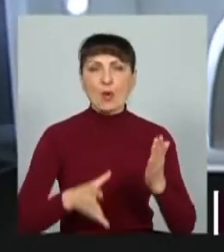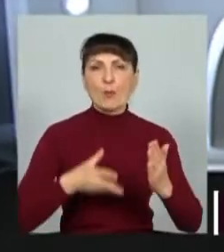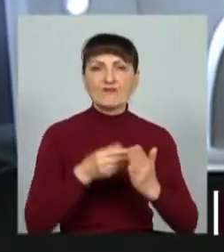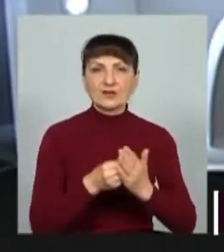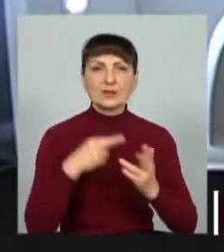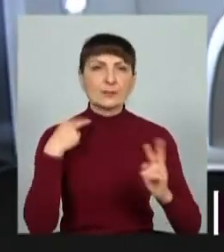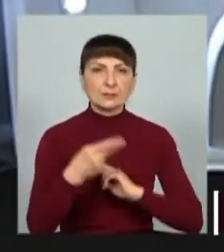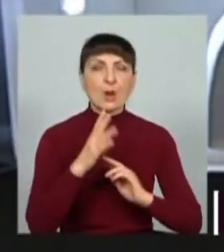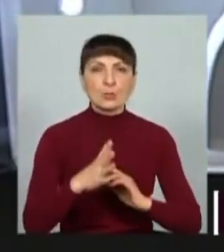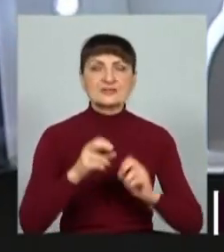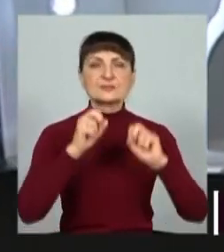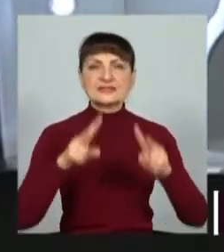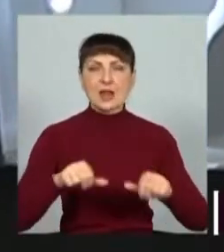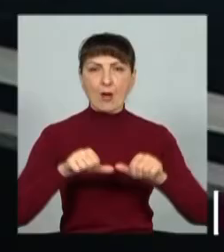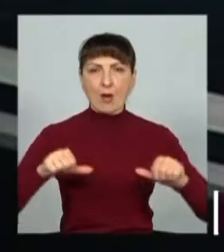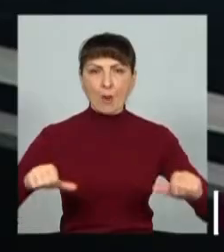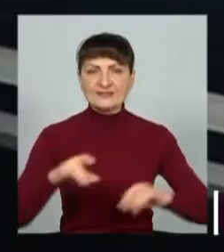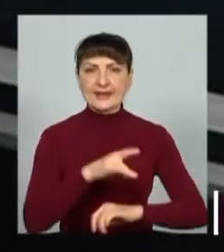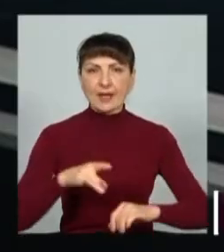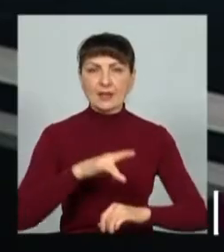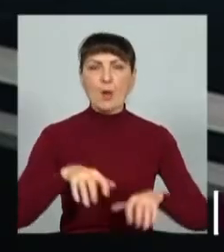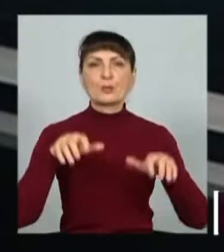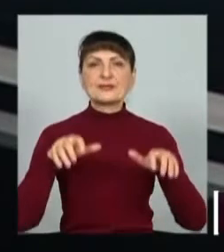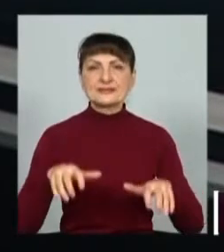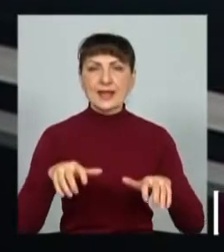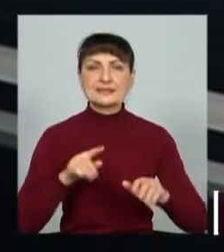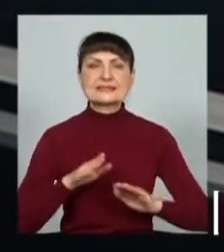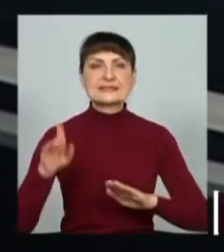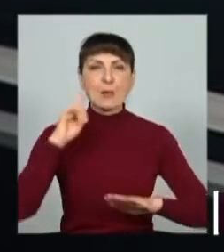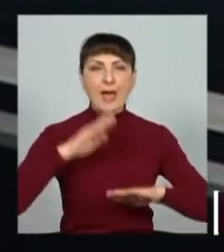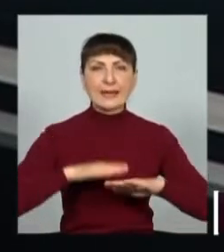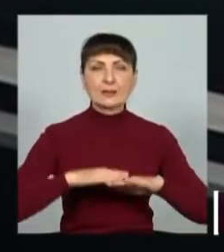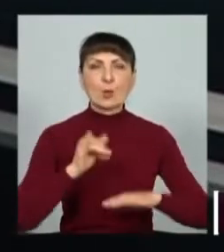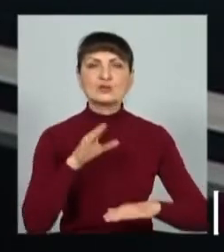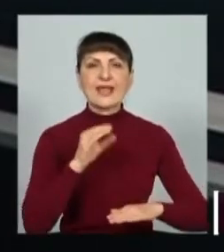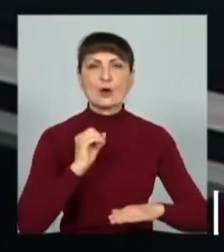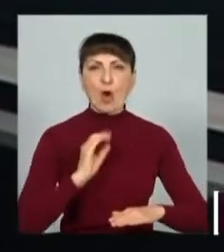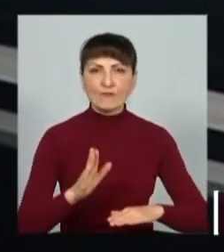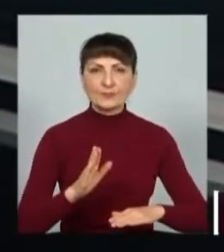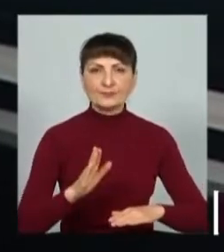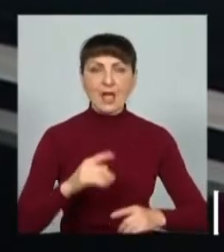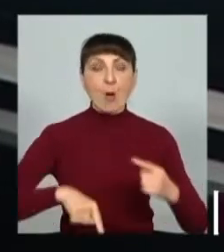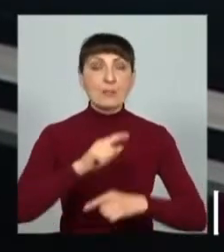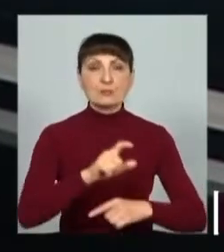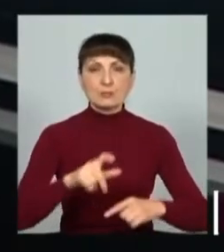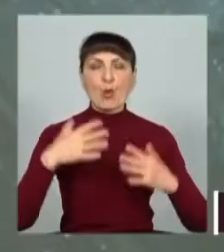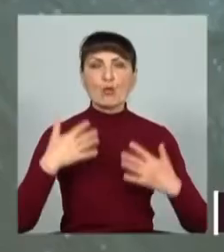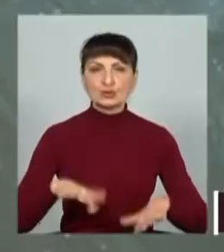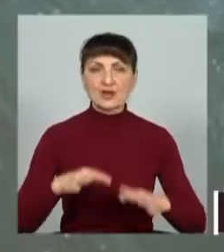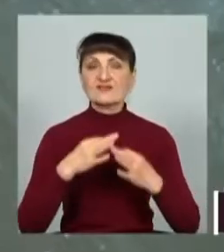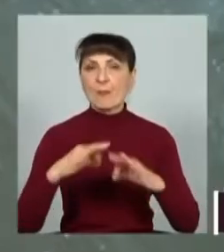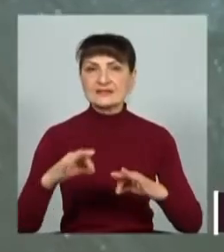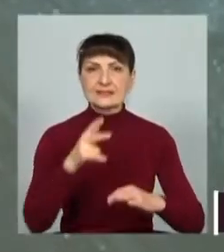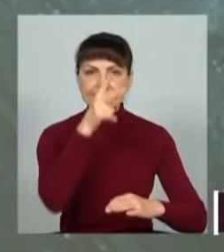будет специальная региональная комиссия под председательством замакима Ильяса Усерова. К слову, предприниматели уже освободили